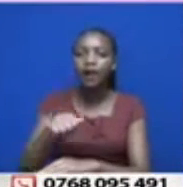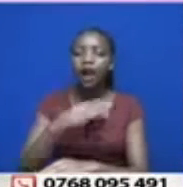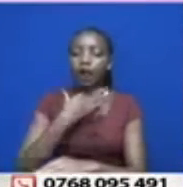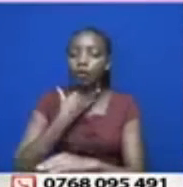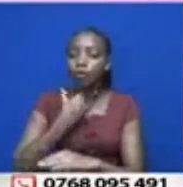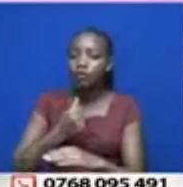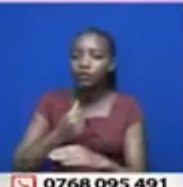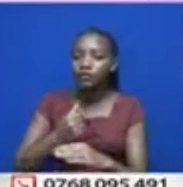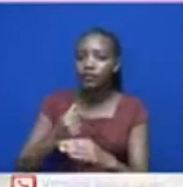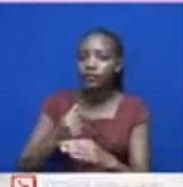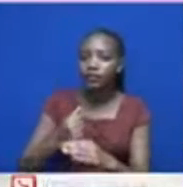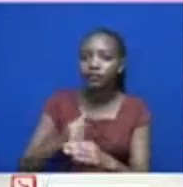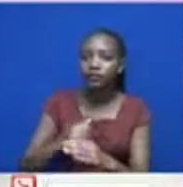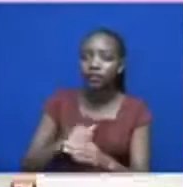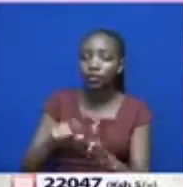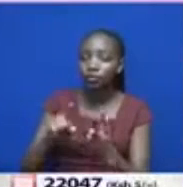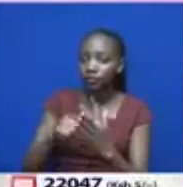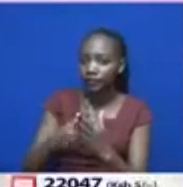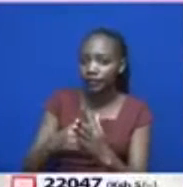kujihusisha